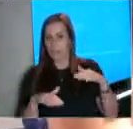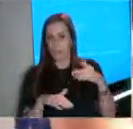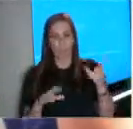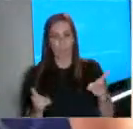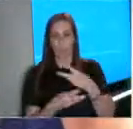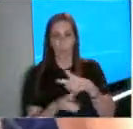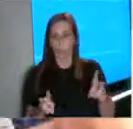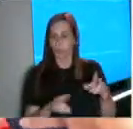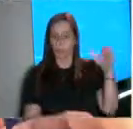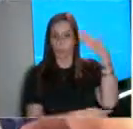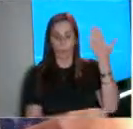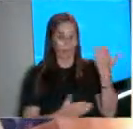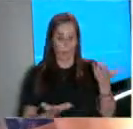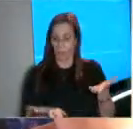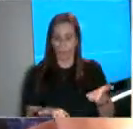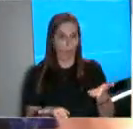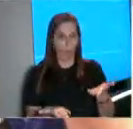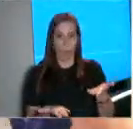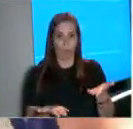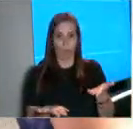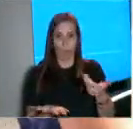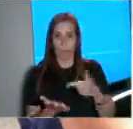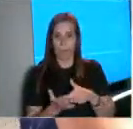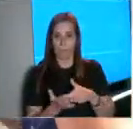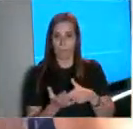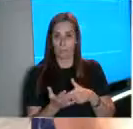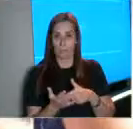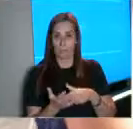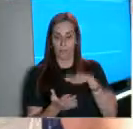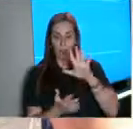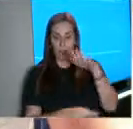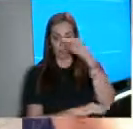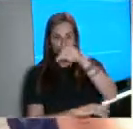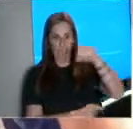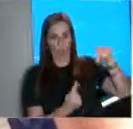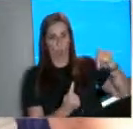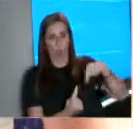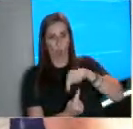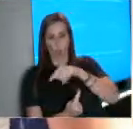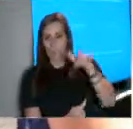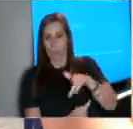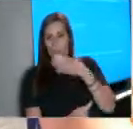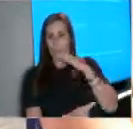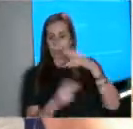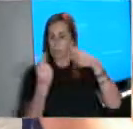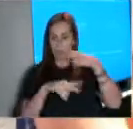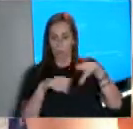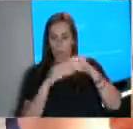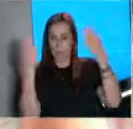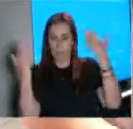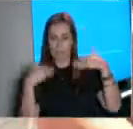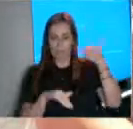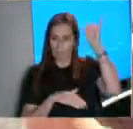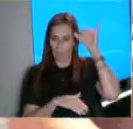לא יכול להיות שמדינה חיה ככה בין 5 מדינות שעוינות לה, גם אם יש הסכם שלום עם